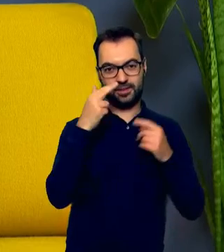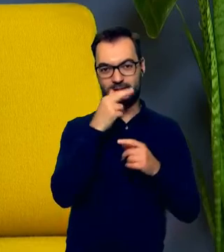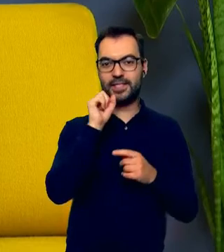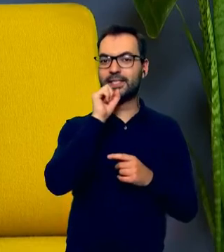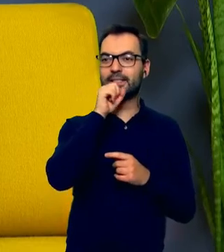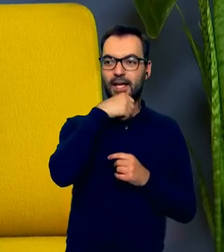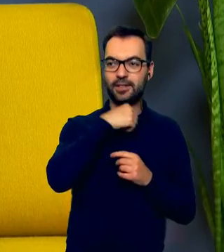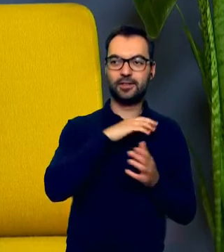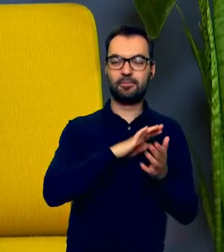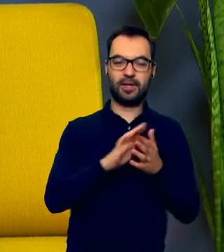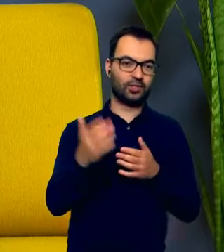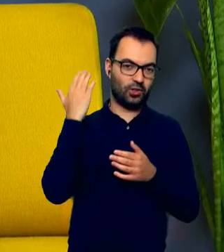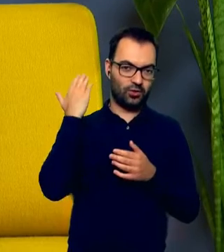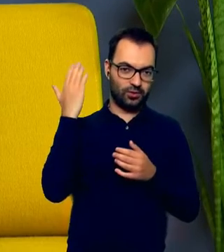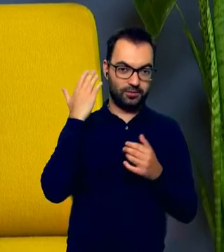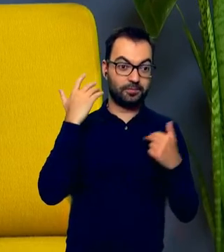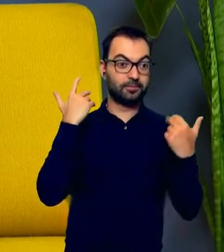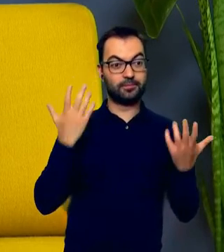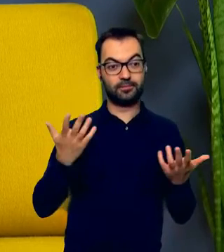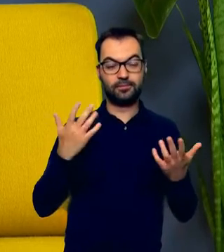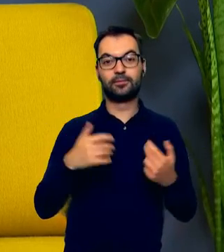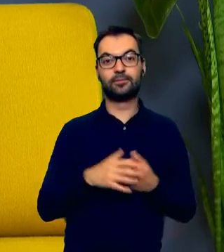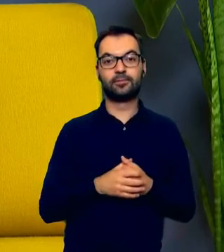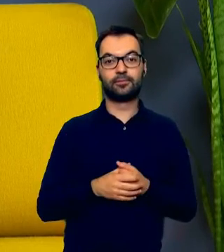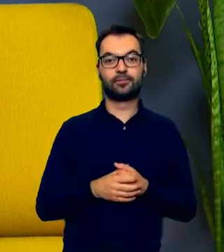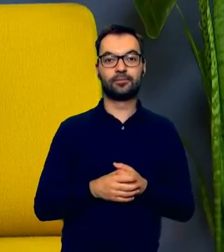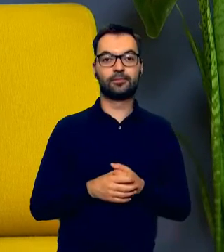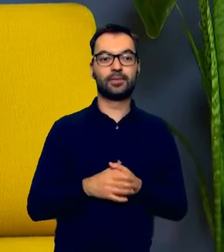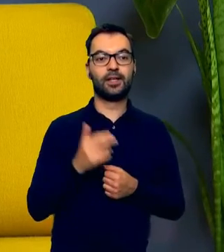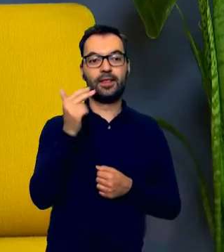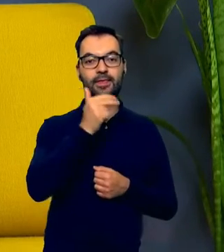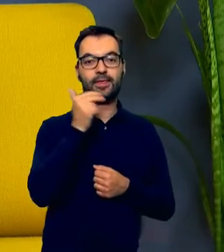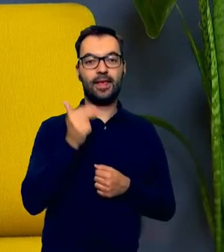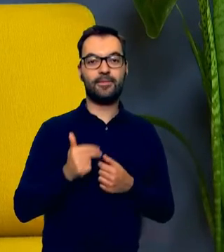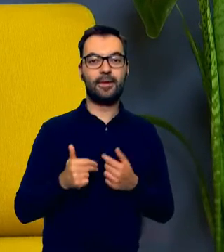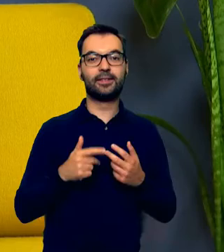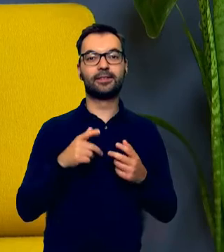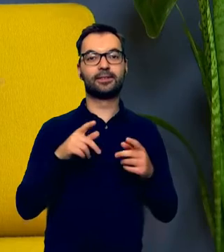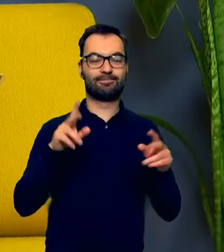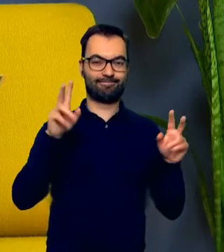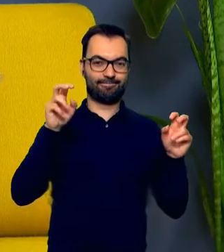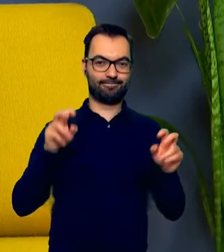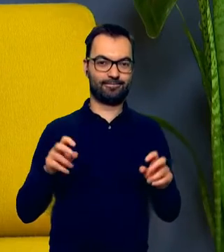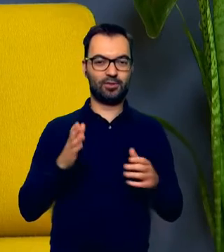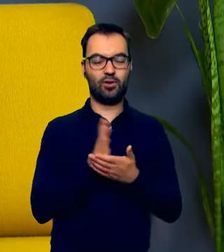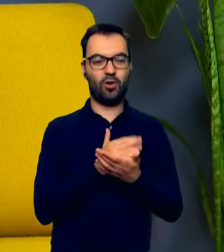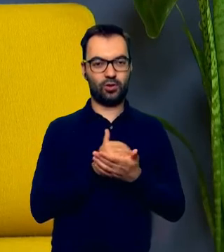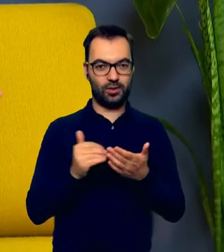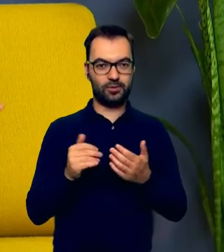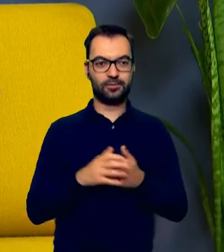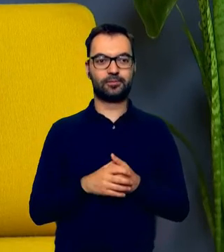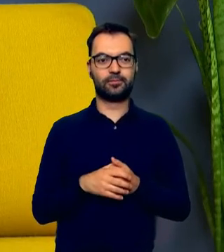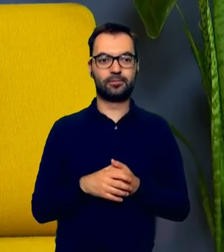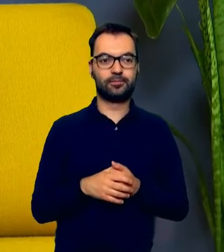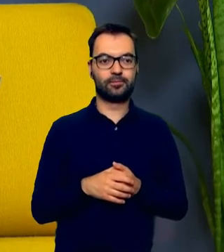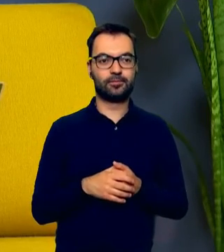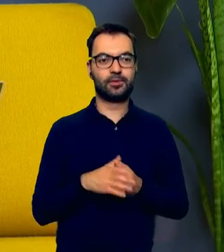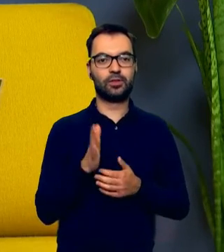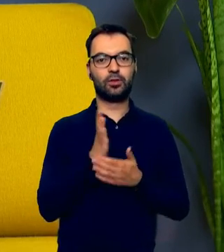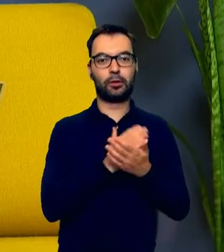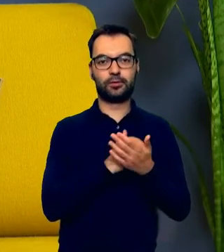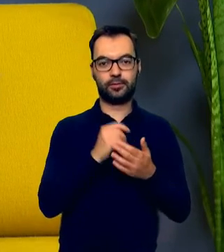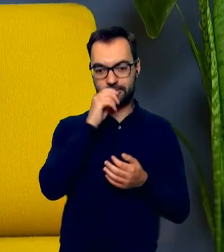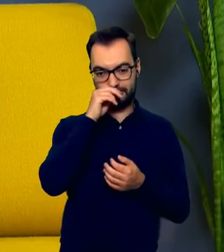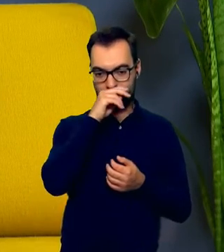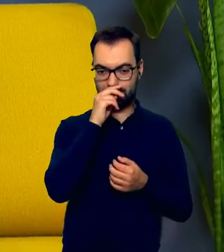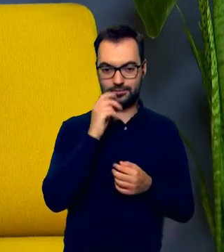zagadnieniu starzenia się bez godności, to może przytoczę tematy, które wynikają z tytułów poszczególnych rozdziałów, bo te rozdziały